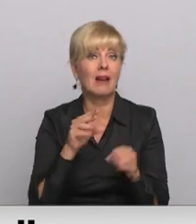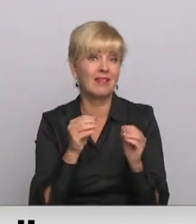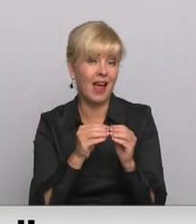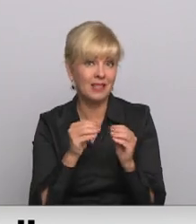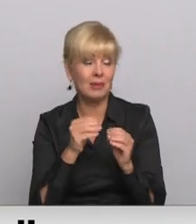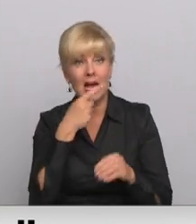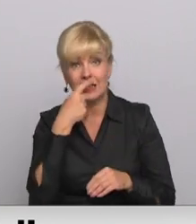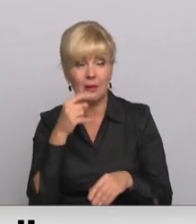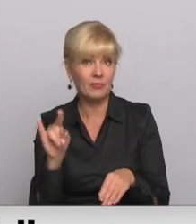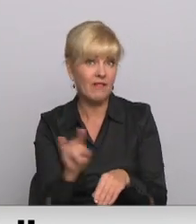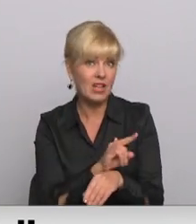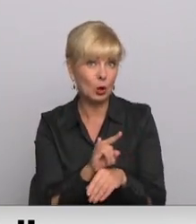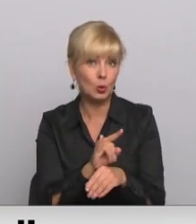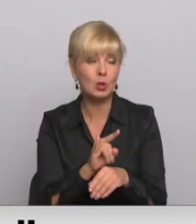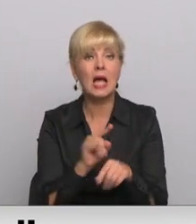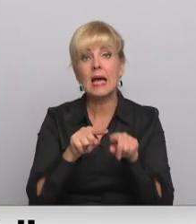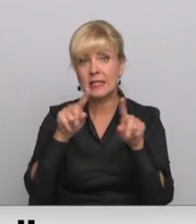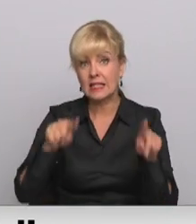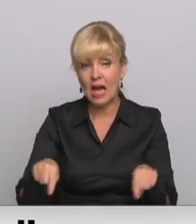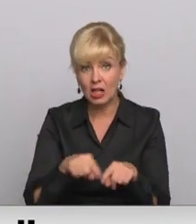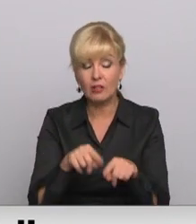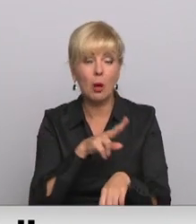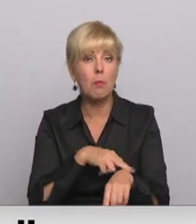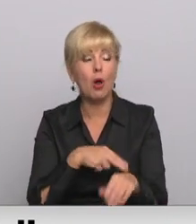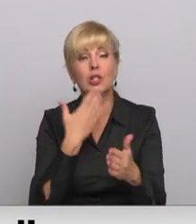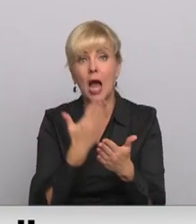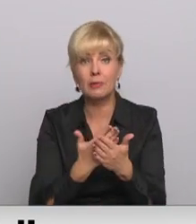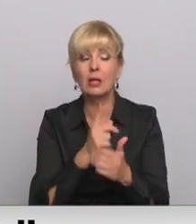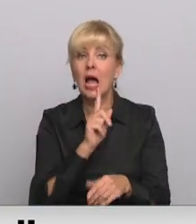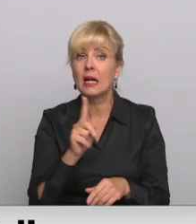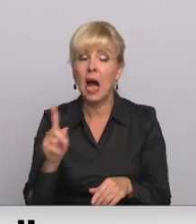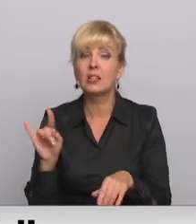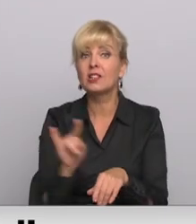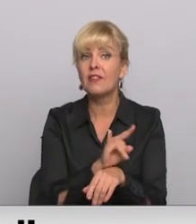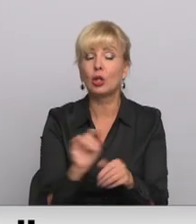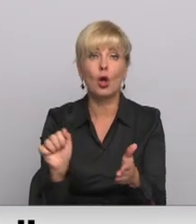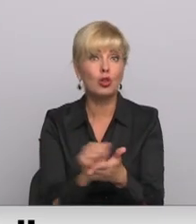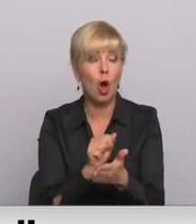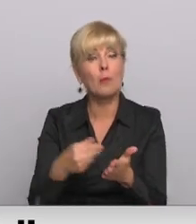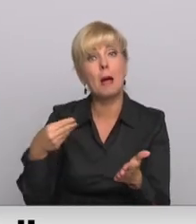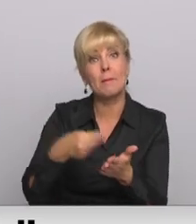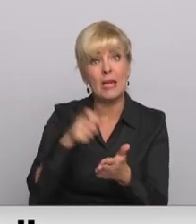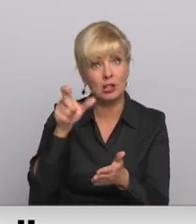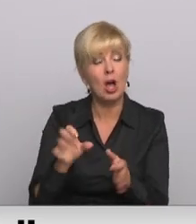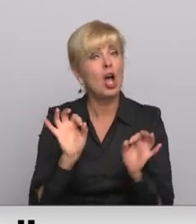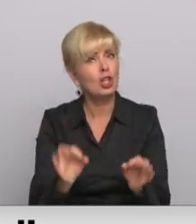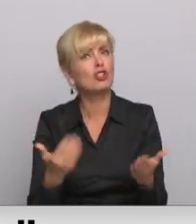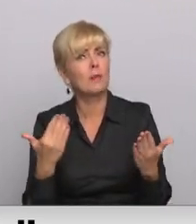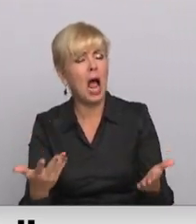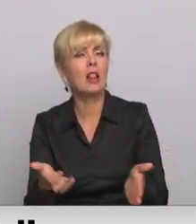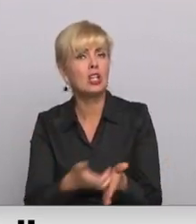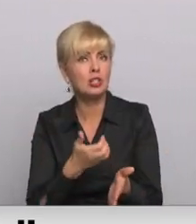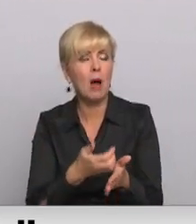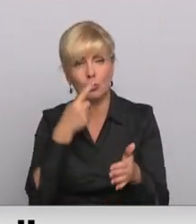vai simtiem viltu certifikātu, policijai jāpierāda, ka ik viens viltotā dokumenta pircējs to reāli izmantojas, piemēram,